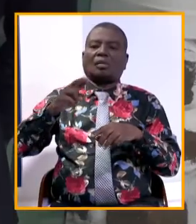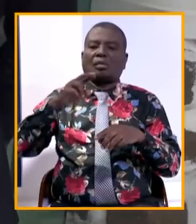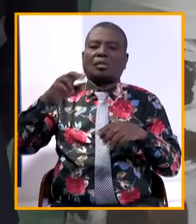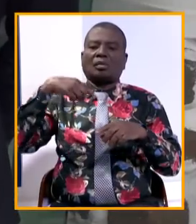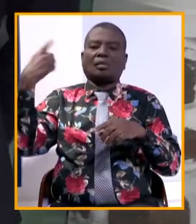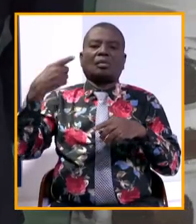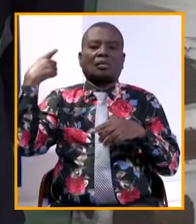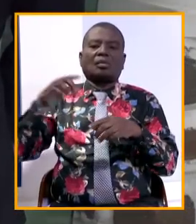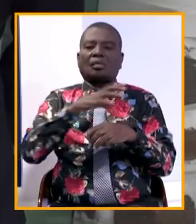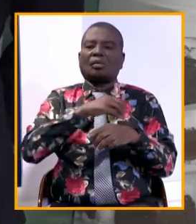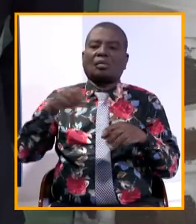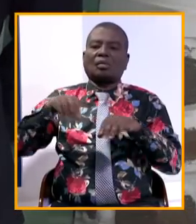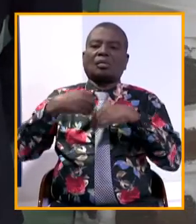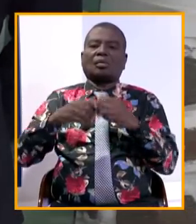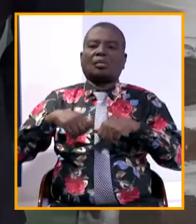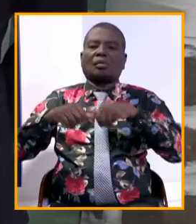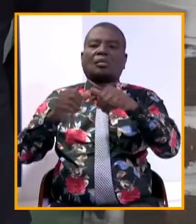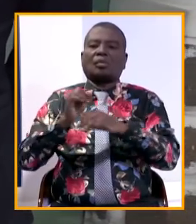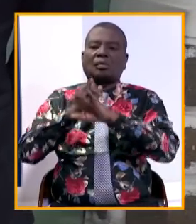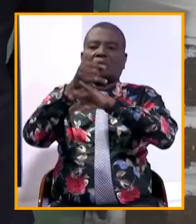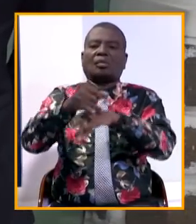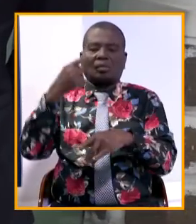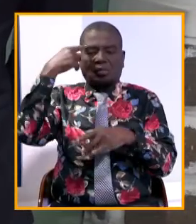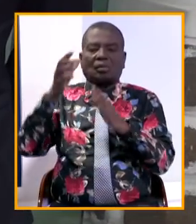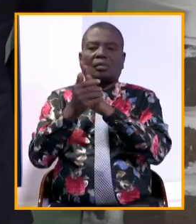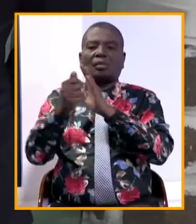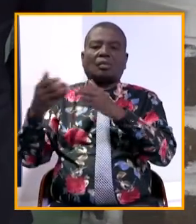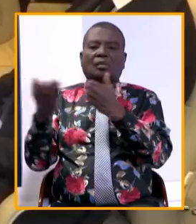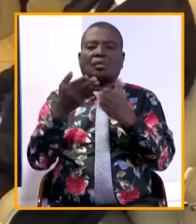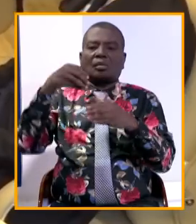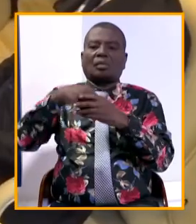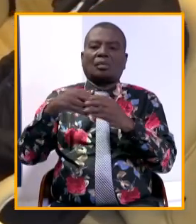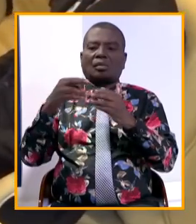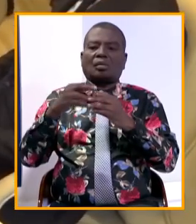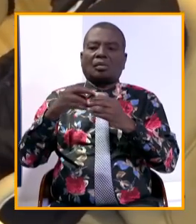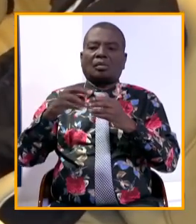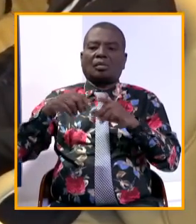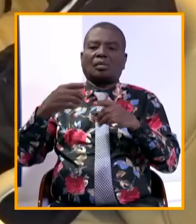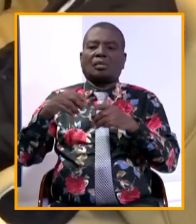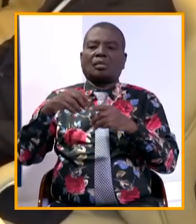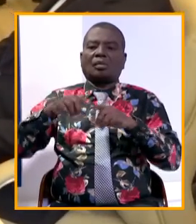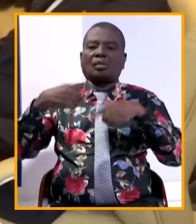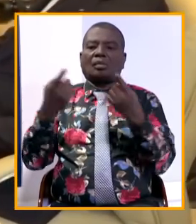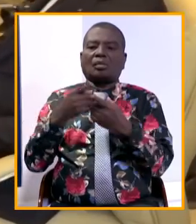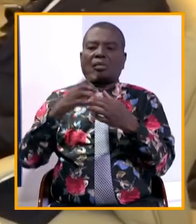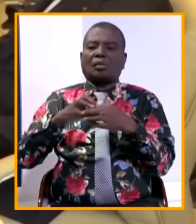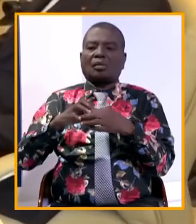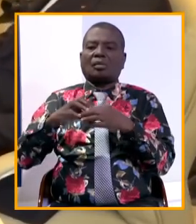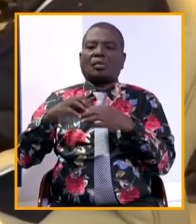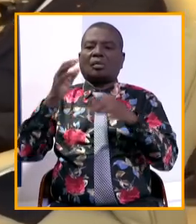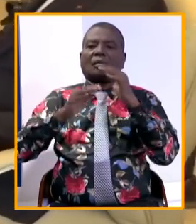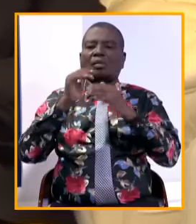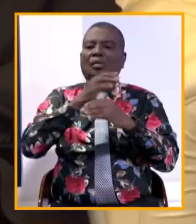le quotidien, donc comment continuer à investir pour la qualité de service dans nos réseaux. Le groupe a inauguré à Abidjan le premier